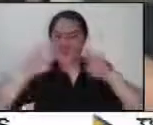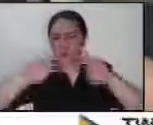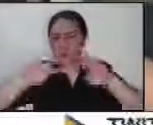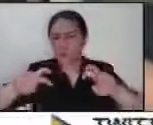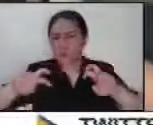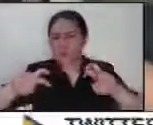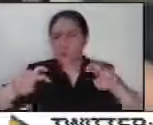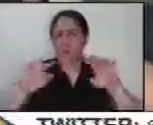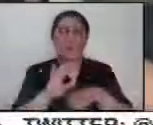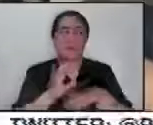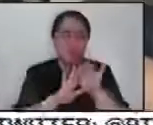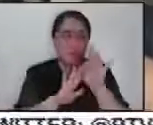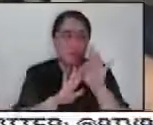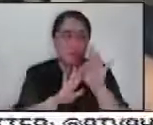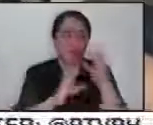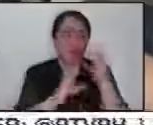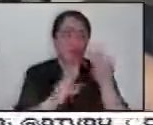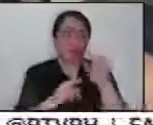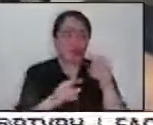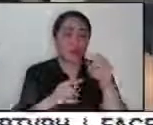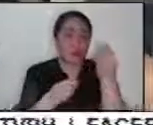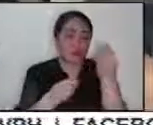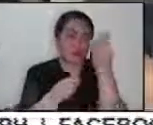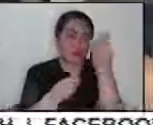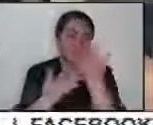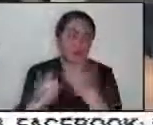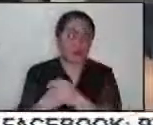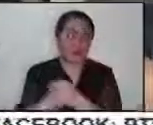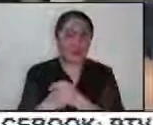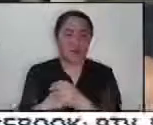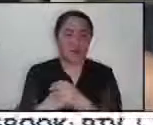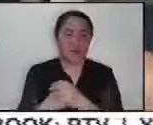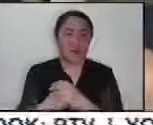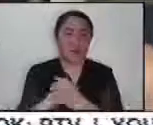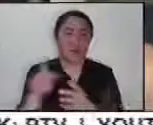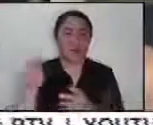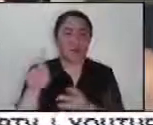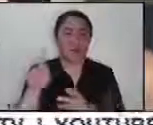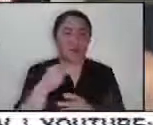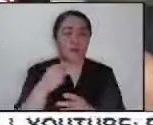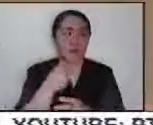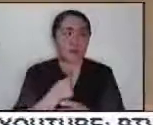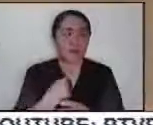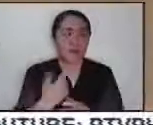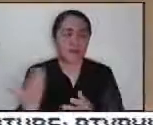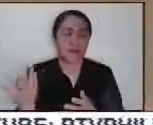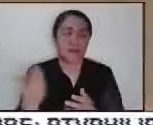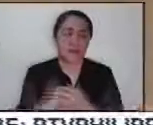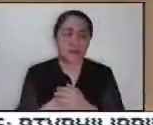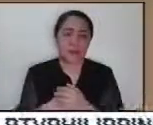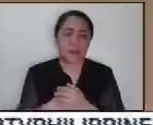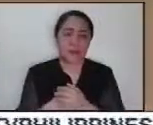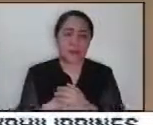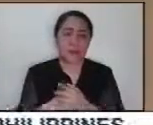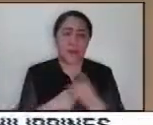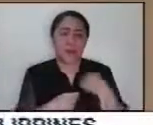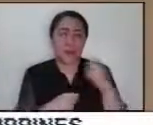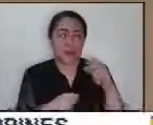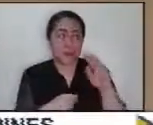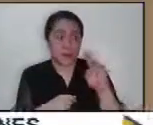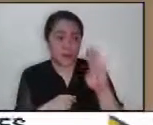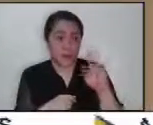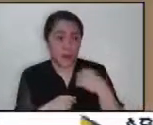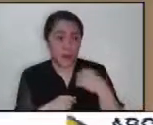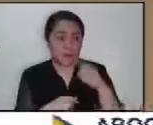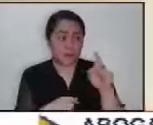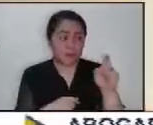done according to our rules, laws. So legal yung gagawing investigasyon. Samantala,